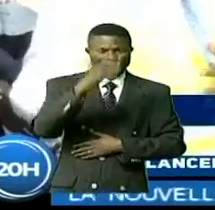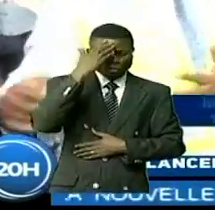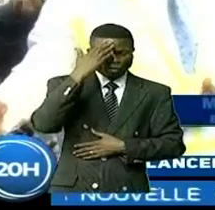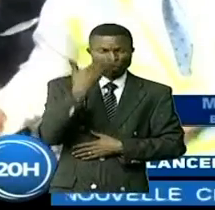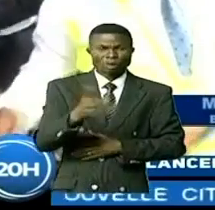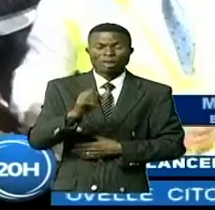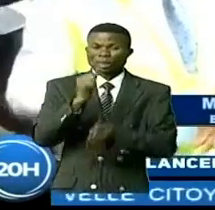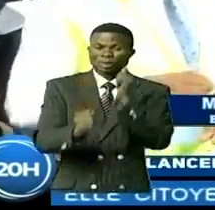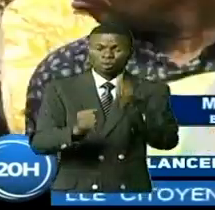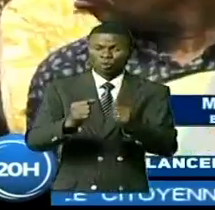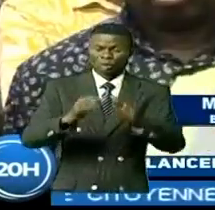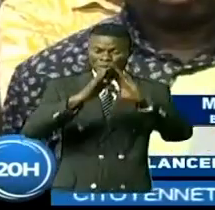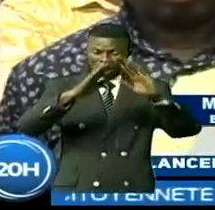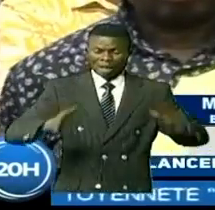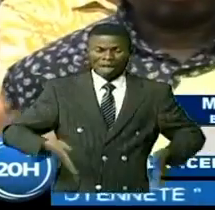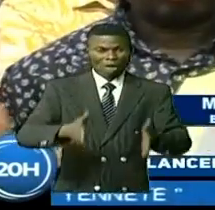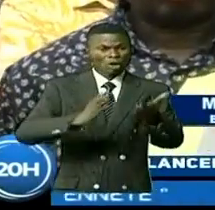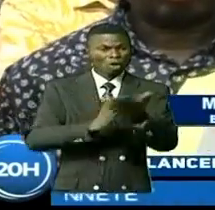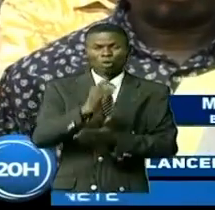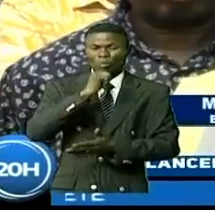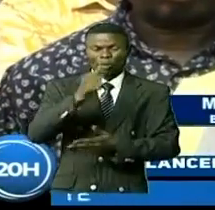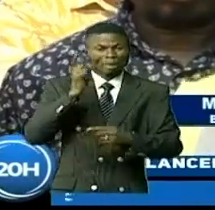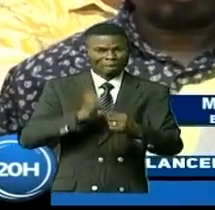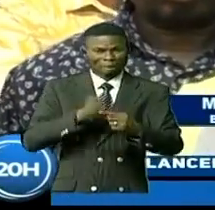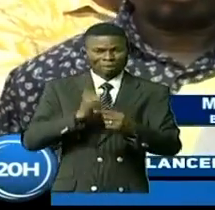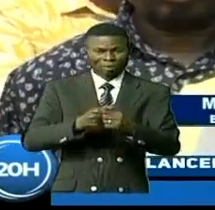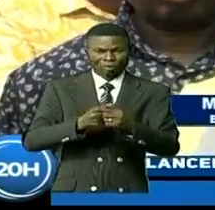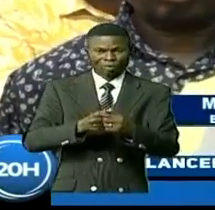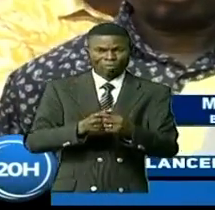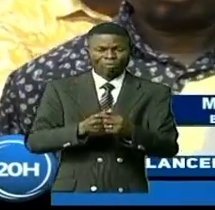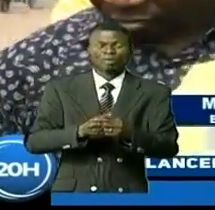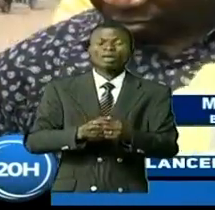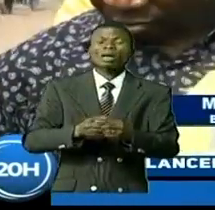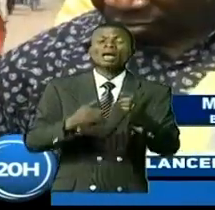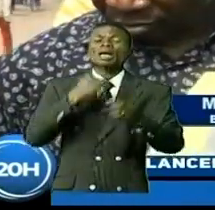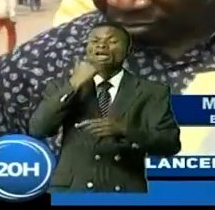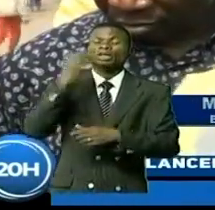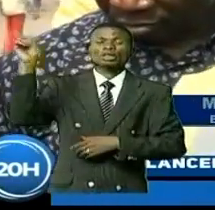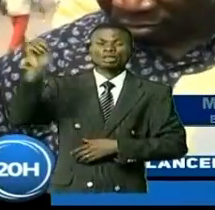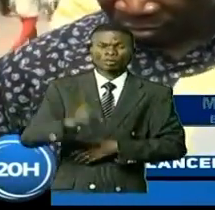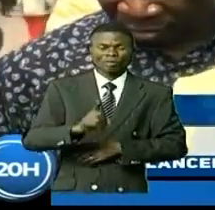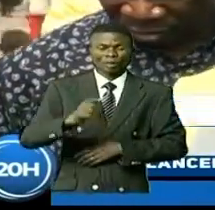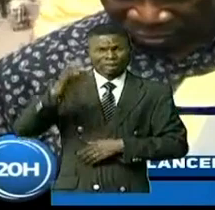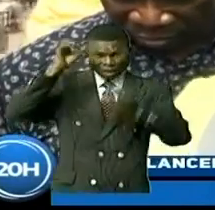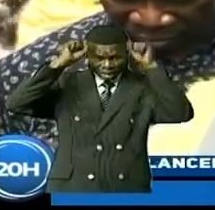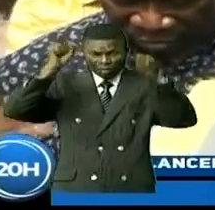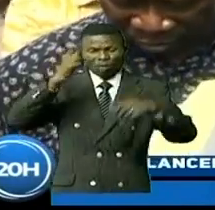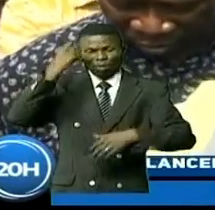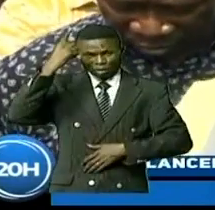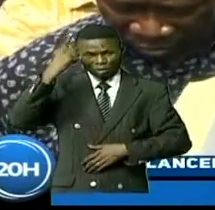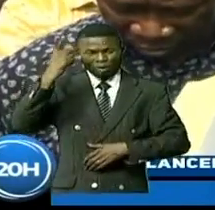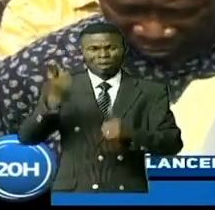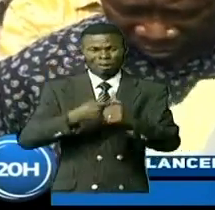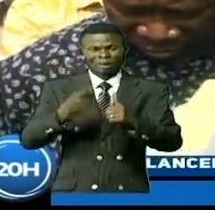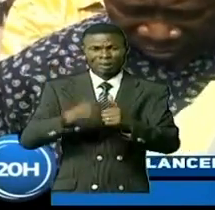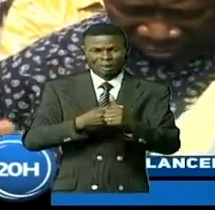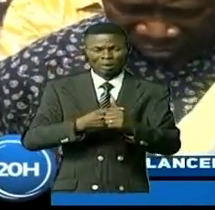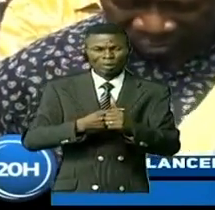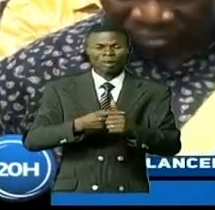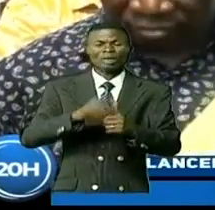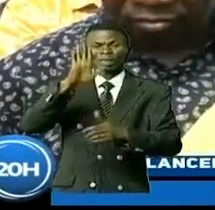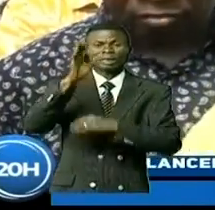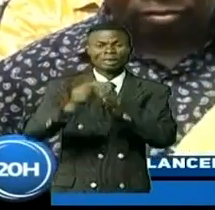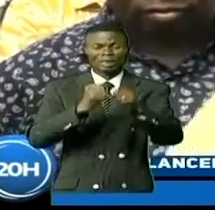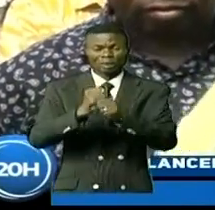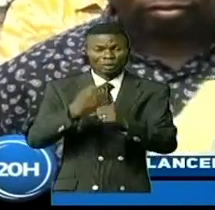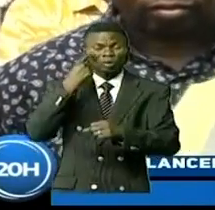s'il n'y a pas des infrastructures de base, il sera difficile qu'il puisse avoir d'autres investissements. Le chef de l'État avait compris ça, il a dit dans mon mandat, je ne voudrais pas